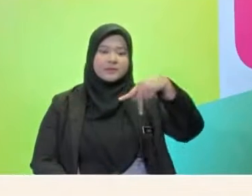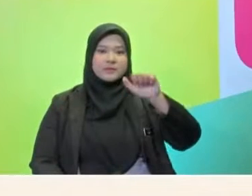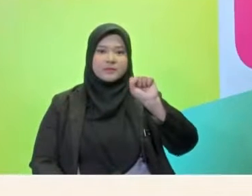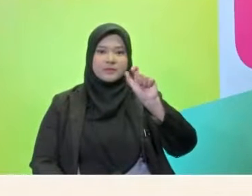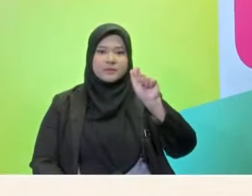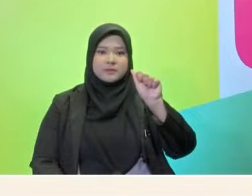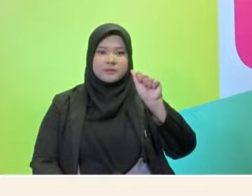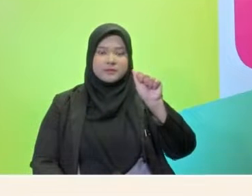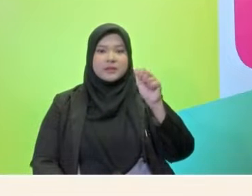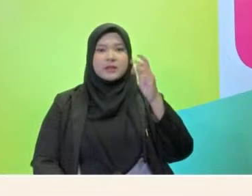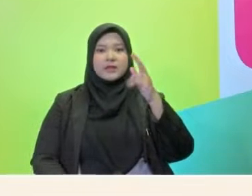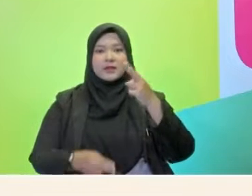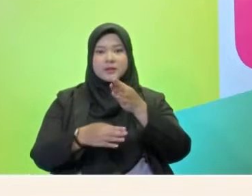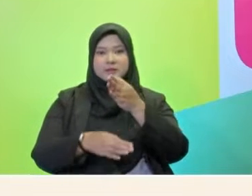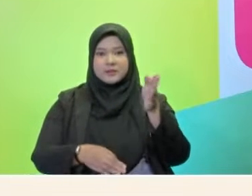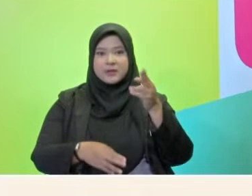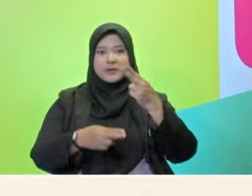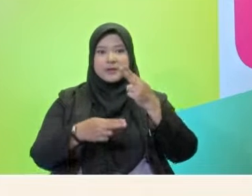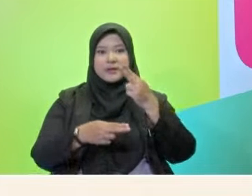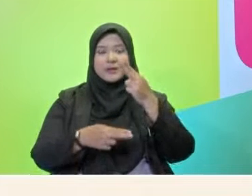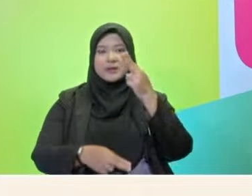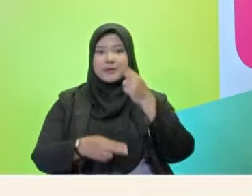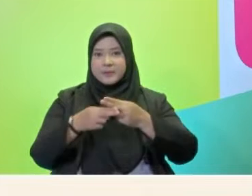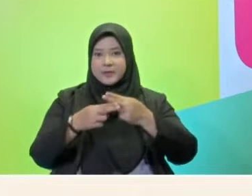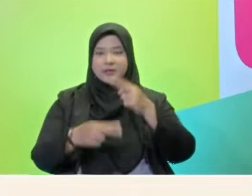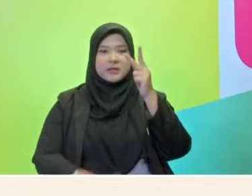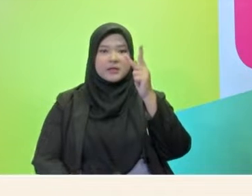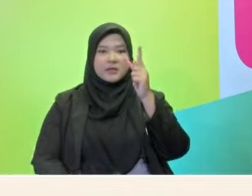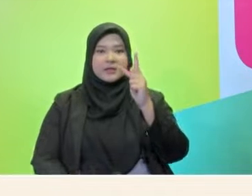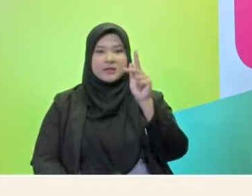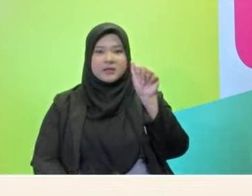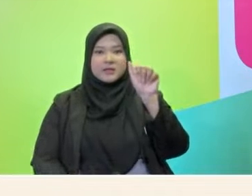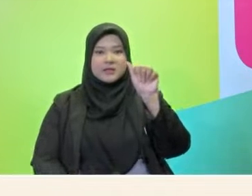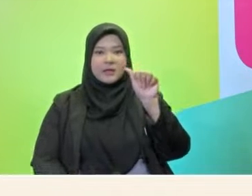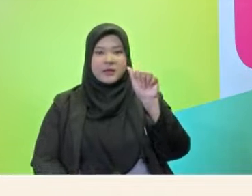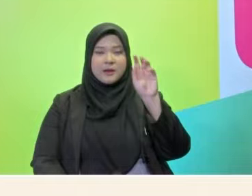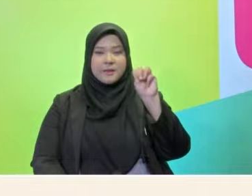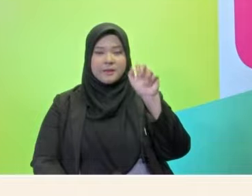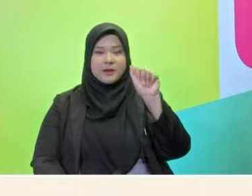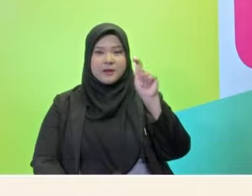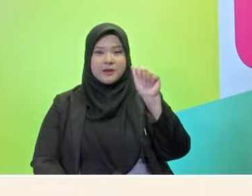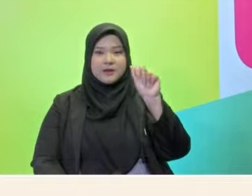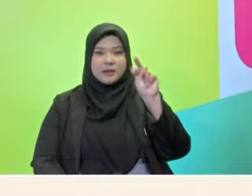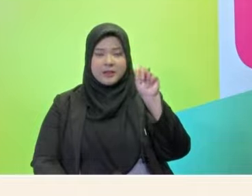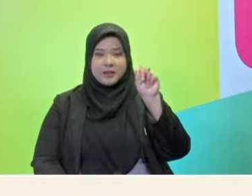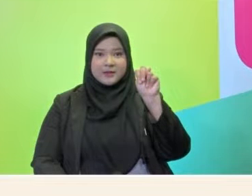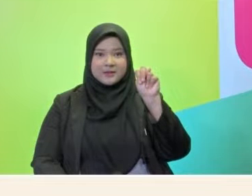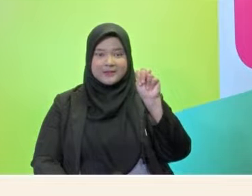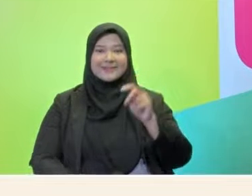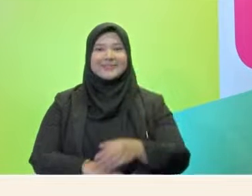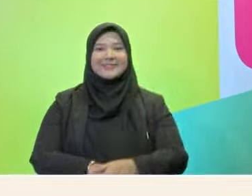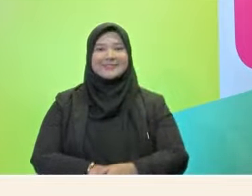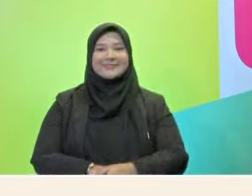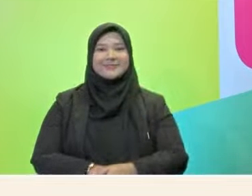Kadazan Dusun dan Murut pada bulan Mei setiap tahun. Okey. Dan pesta ini disambut oleh